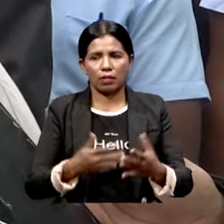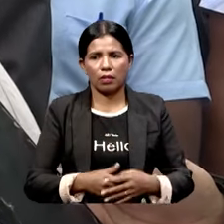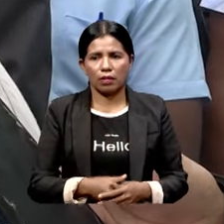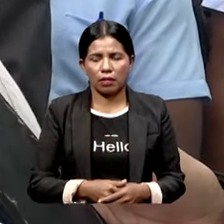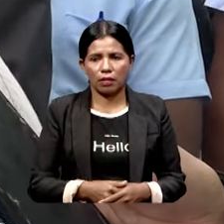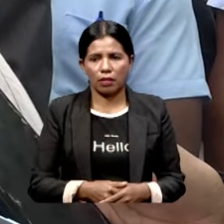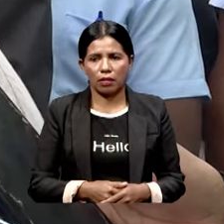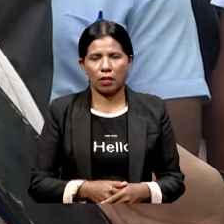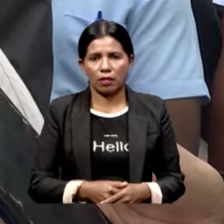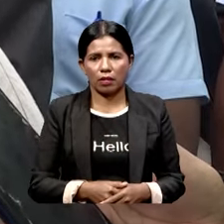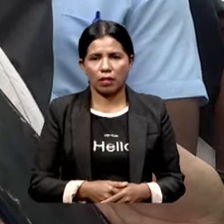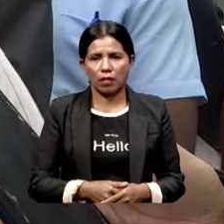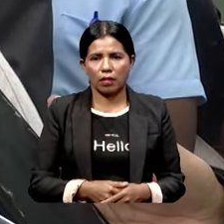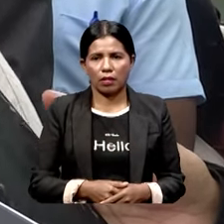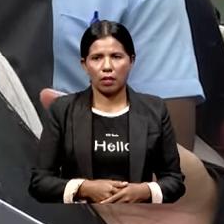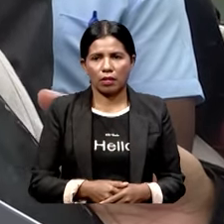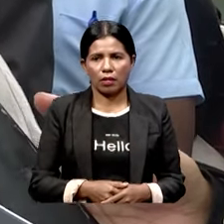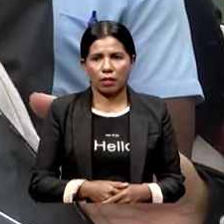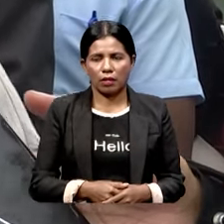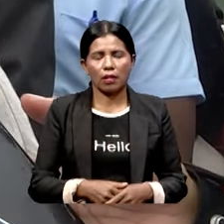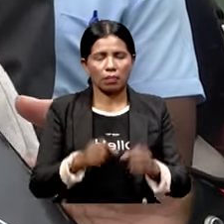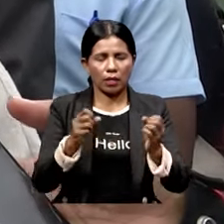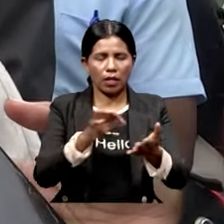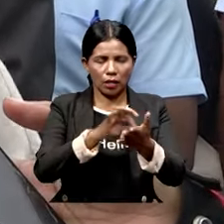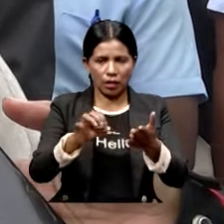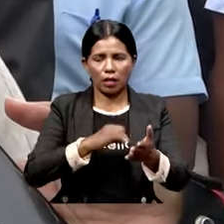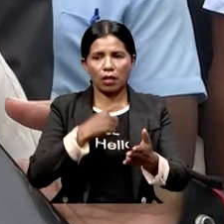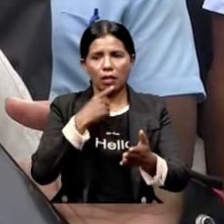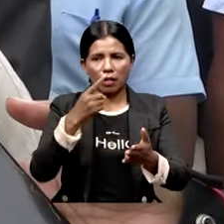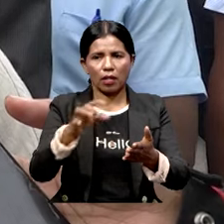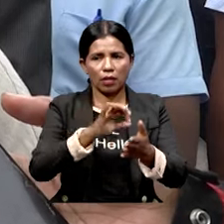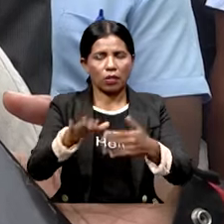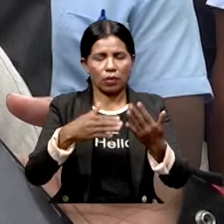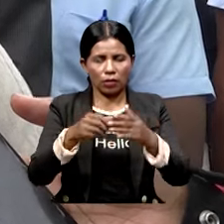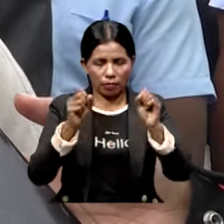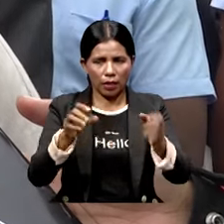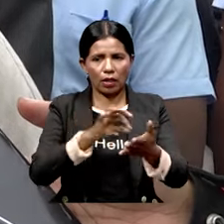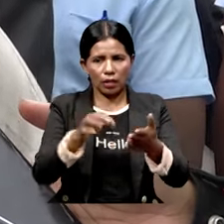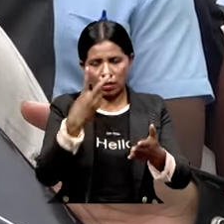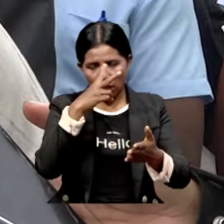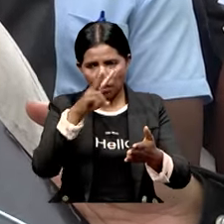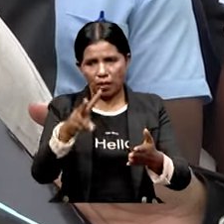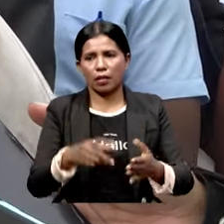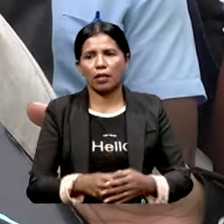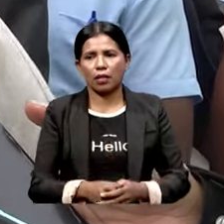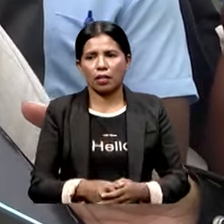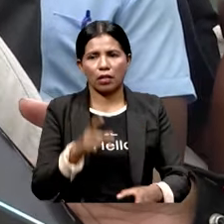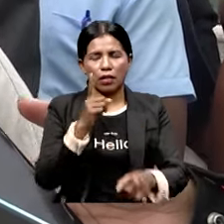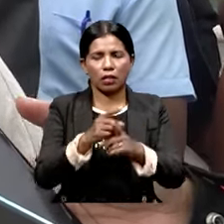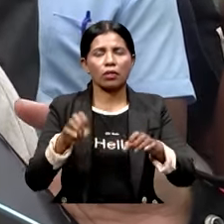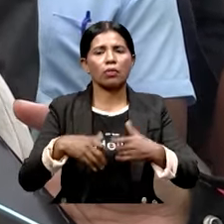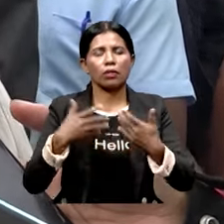medika spesialista si hamus hakere darus kong? Bela hakere, kini mahu diang. Hakere, kota tu bela hakere. Maba ita hari ba real dari ni